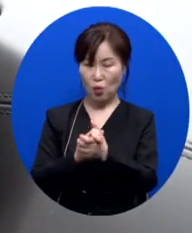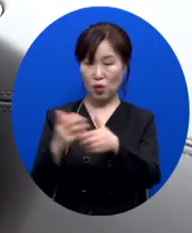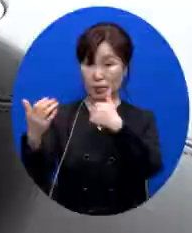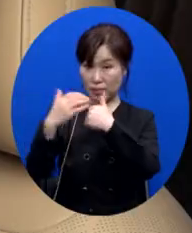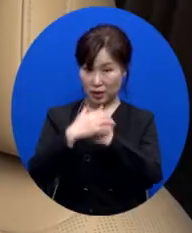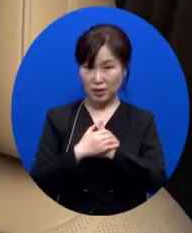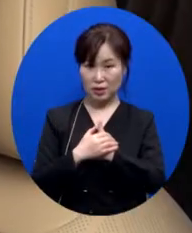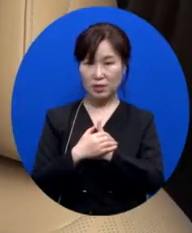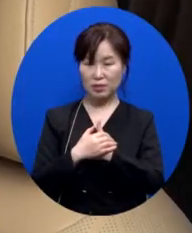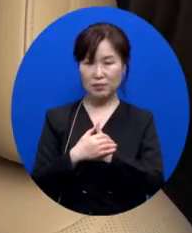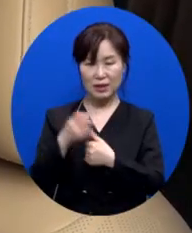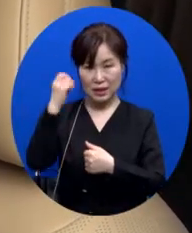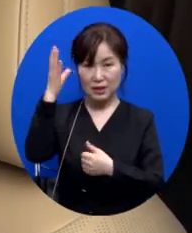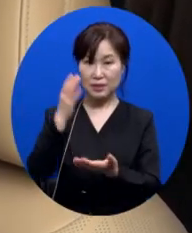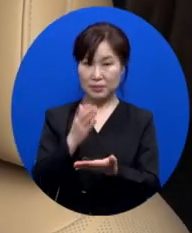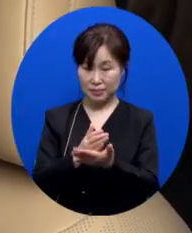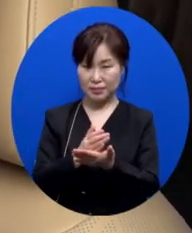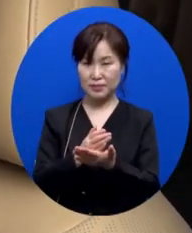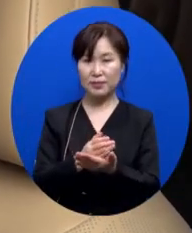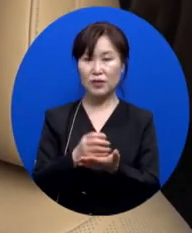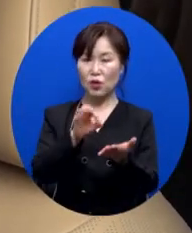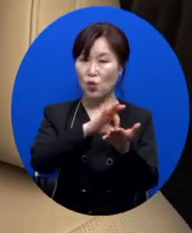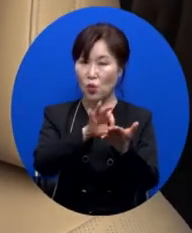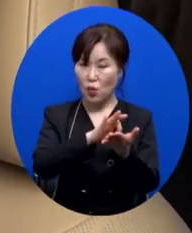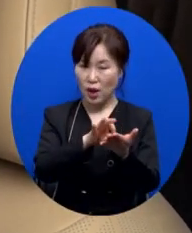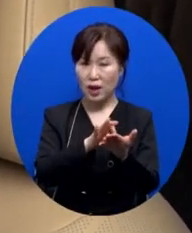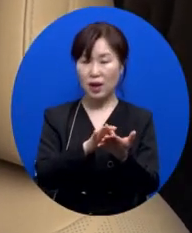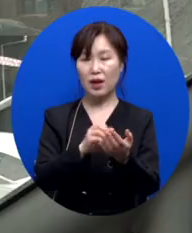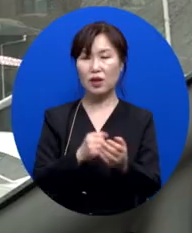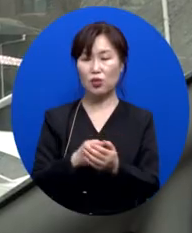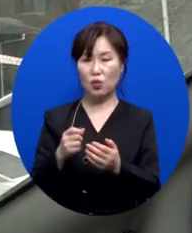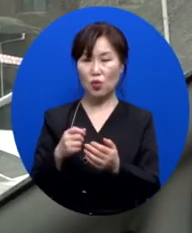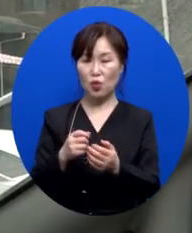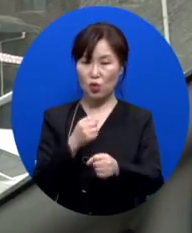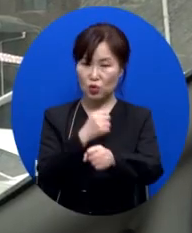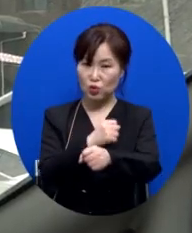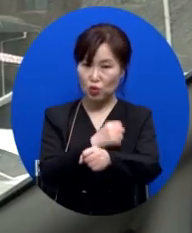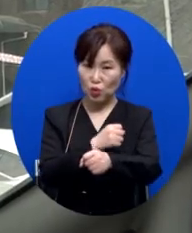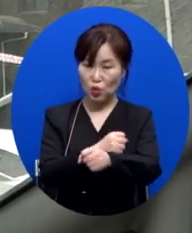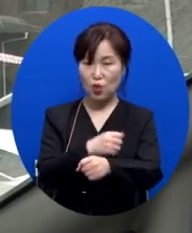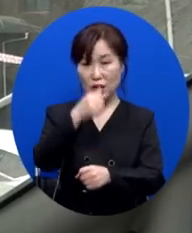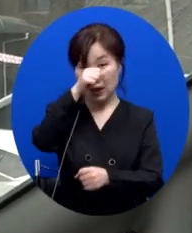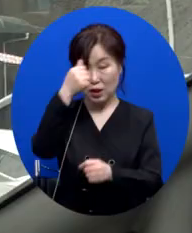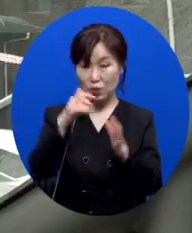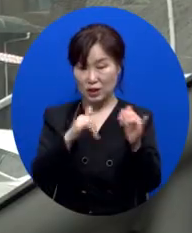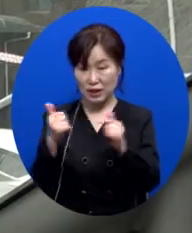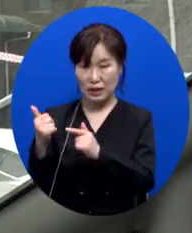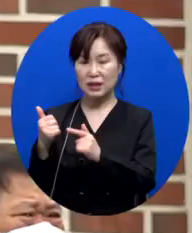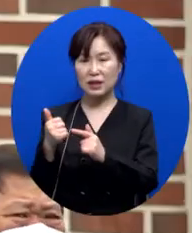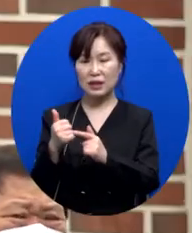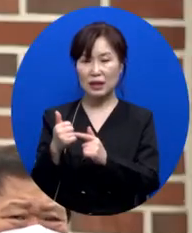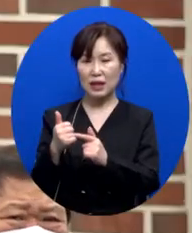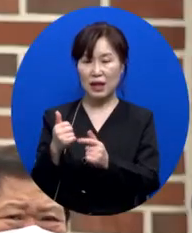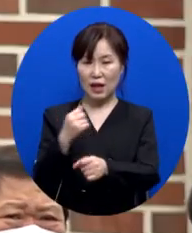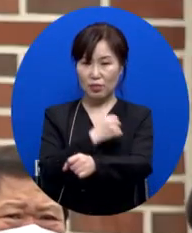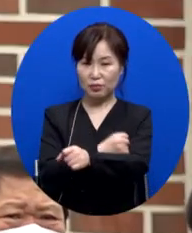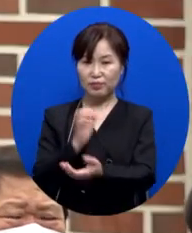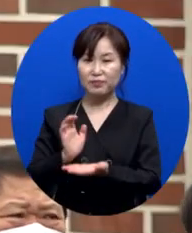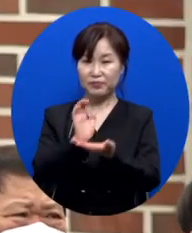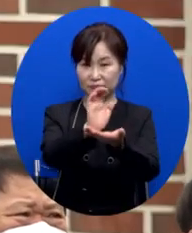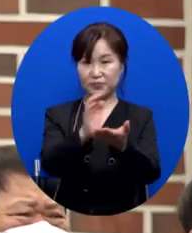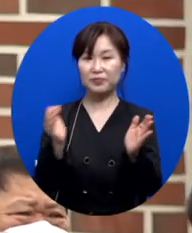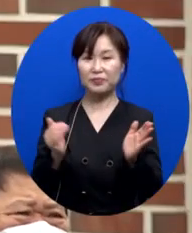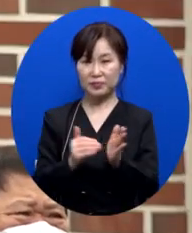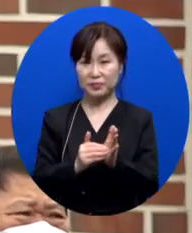당부했습니다 0 회 뭐 처리와 함께 노회를 위해 수고한 목회자와 장로 에게 공로패 와 은 퇴폐를 전달하는 시간을